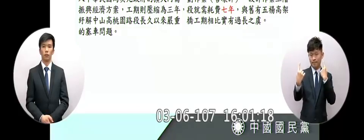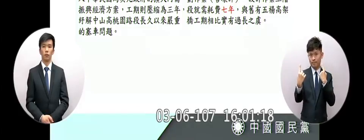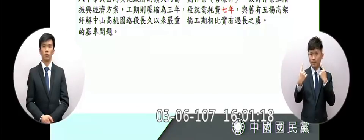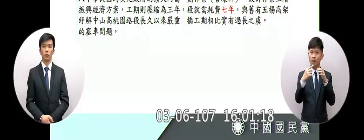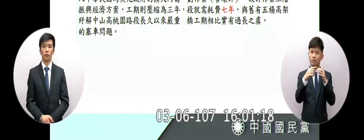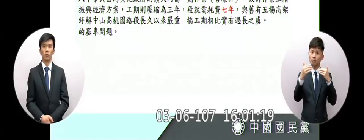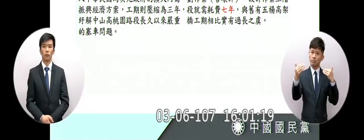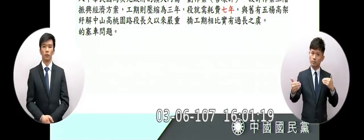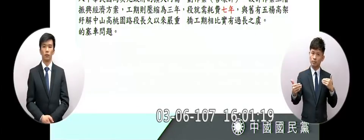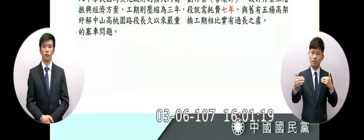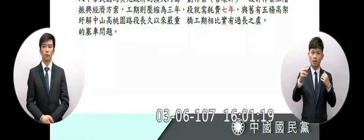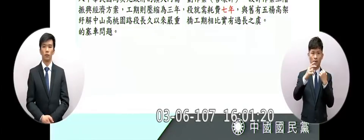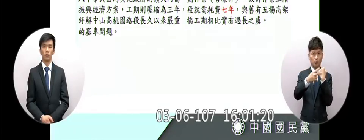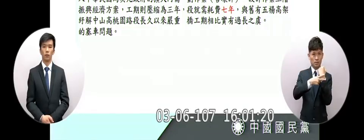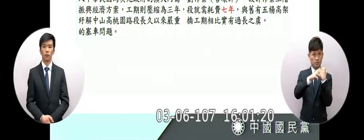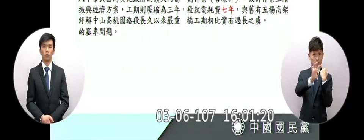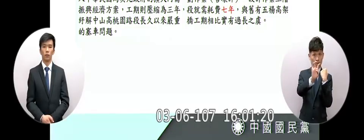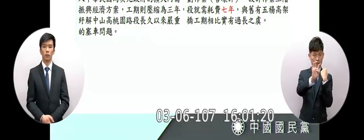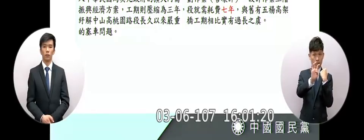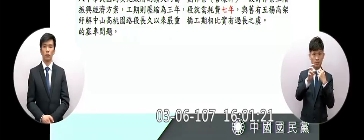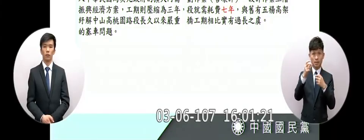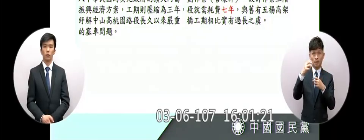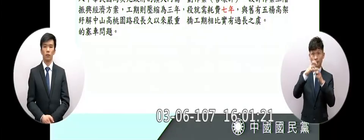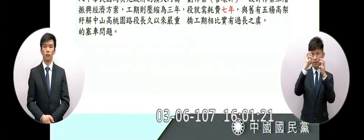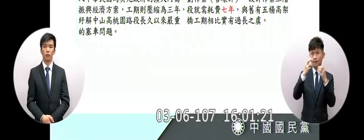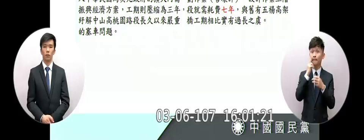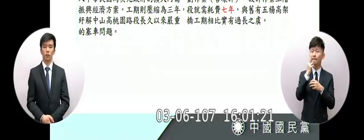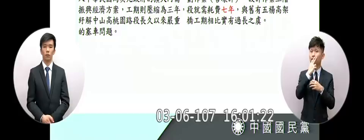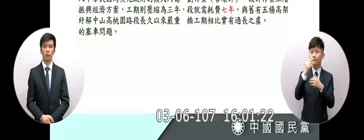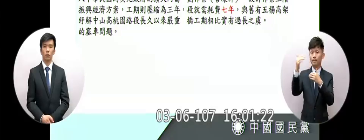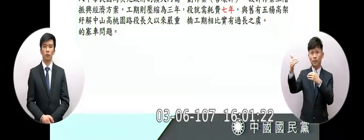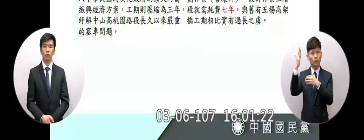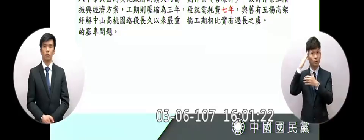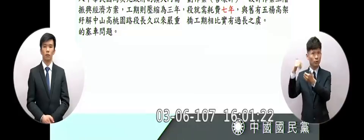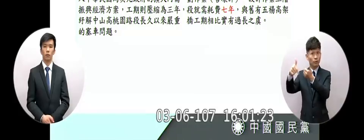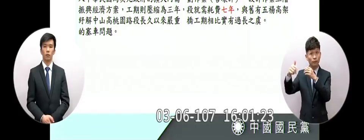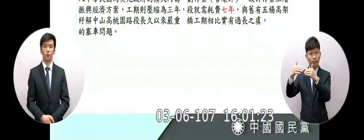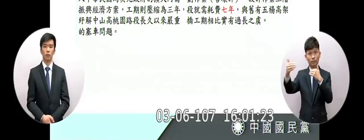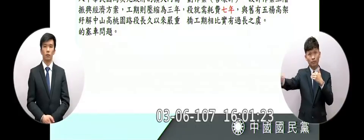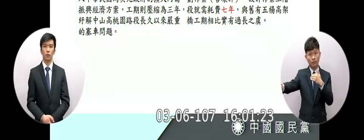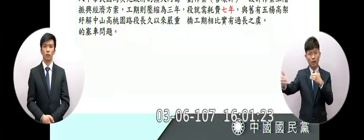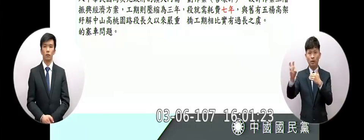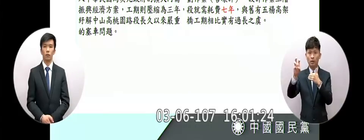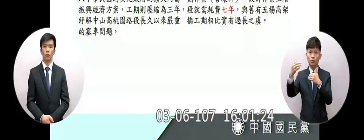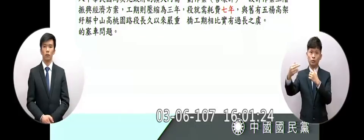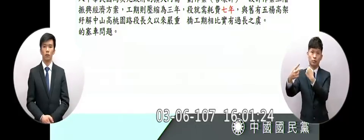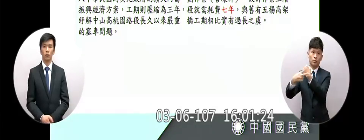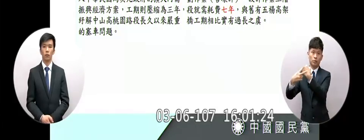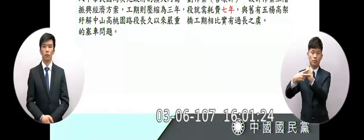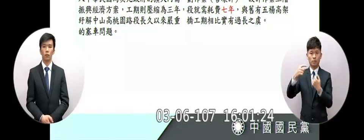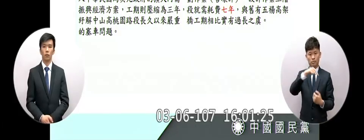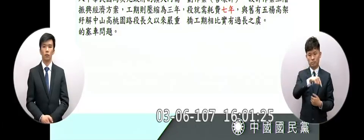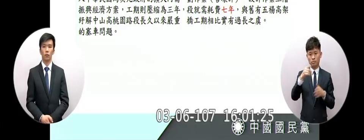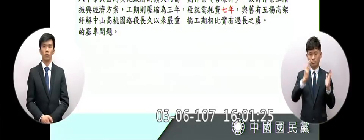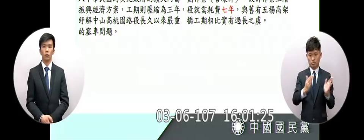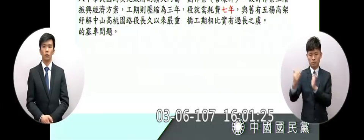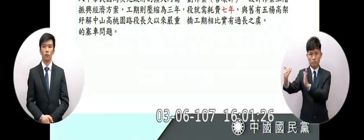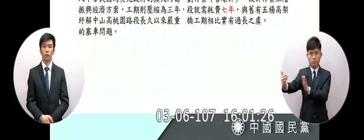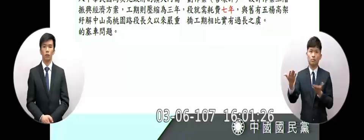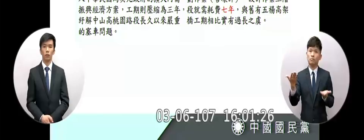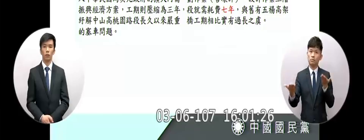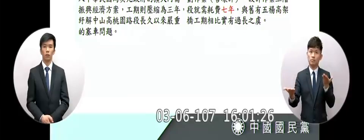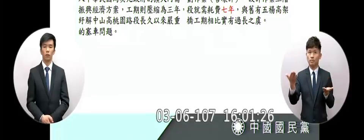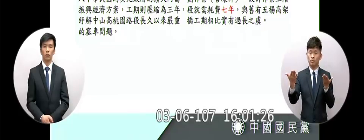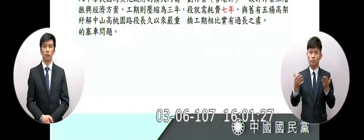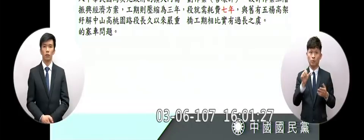概40公里，那杨梅到头份呢大概39公里，其实差不多的哈。那这个当时哈五羊